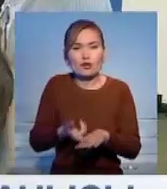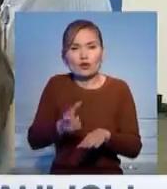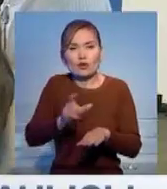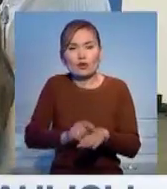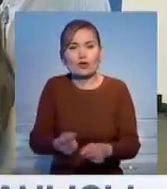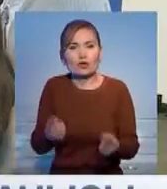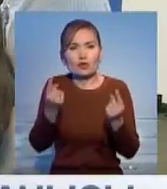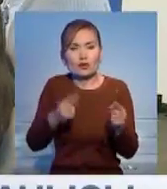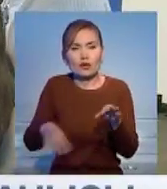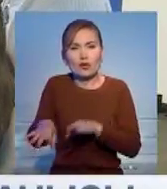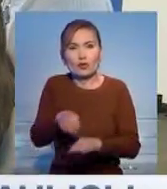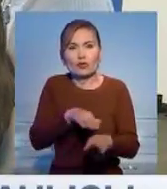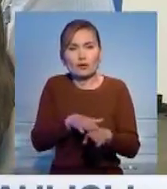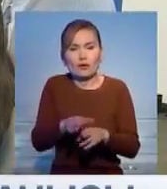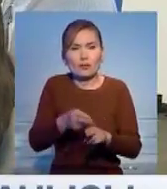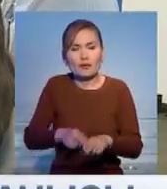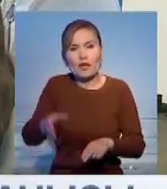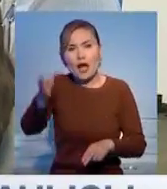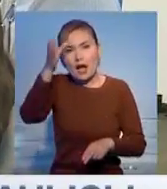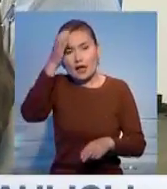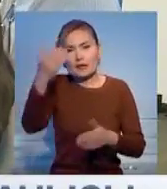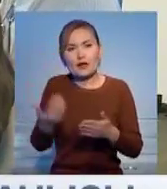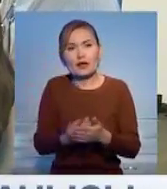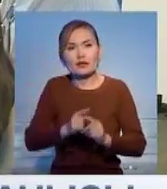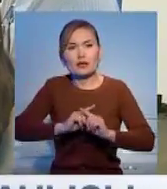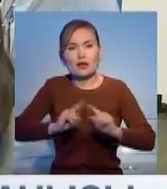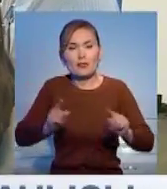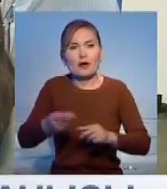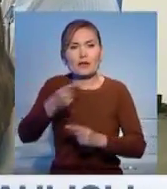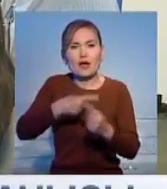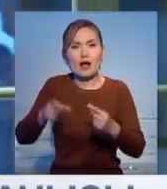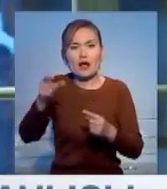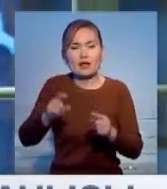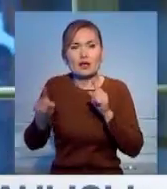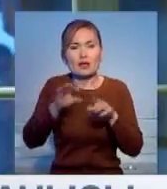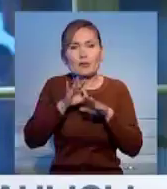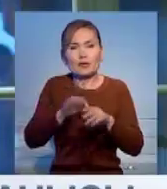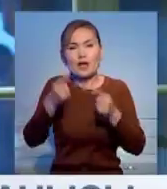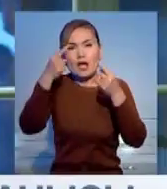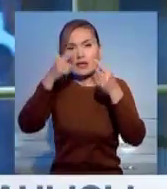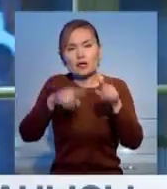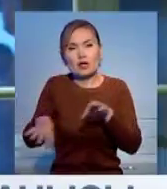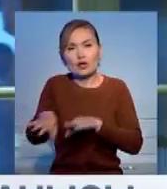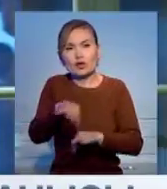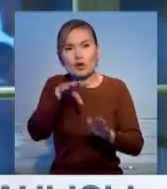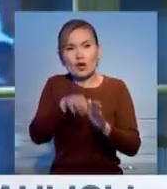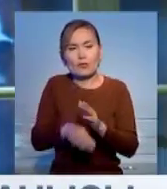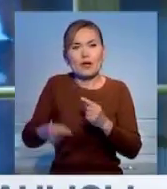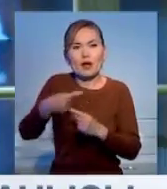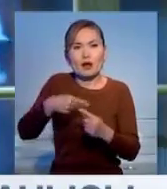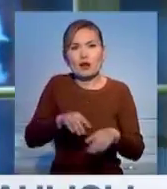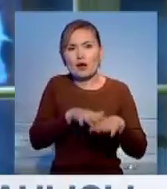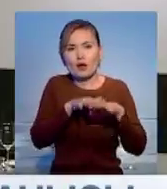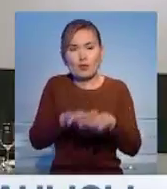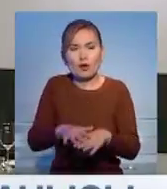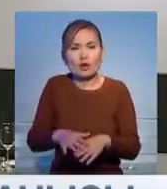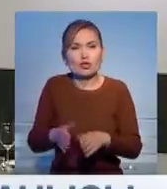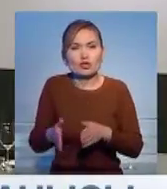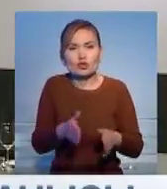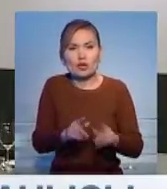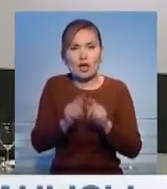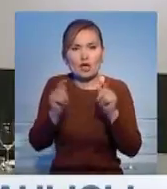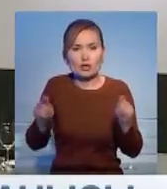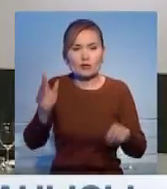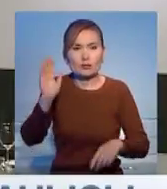Бұл халықаралық алаңда ғалым инноваторлар мен кәсіпкерлер бас қосып технологиялық жобалардың коммерциялануына жол ашылады.